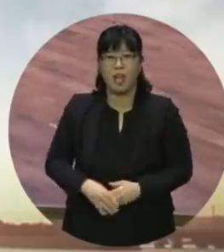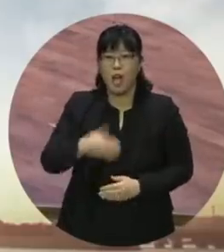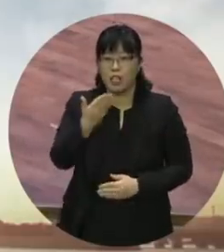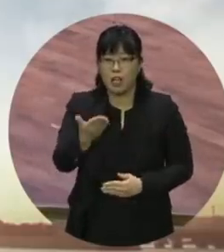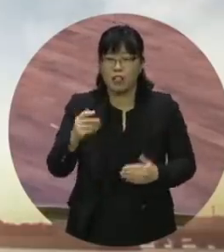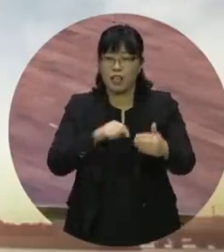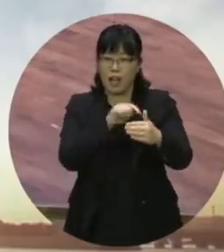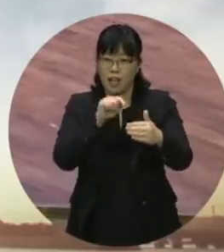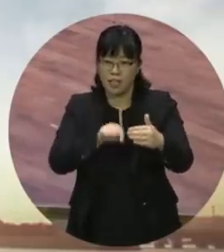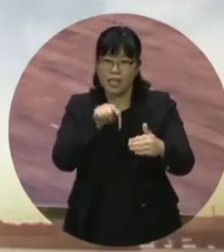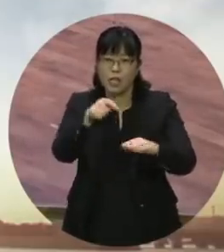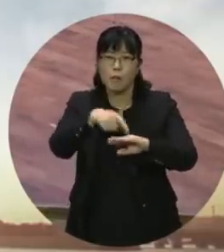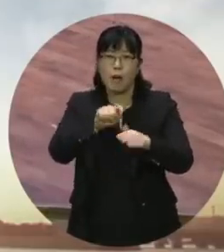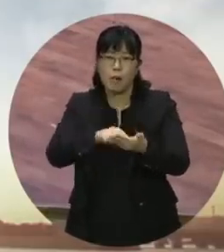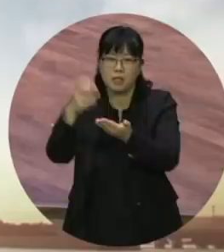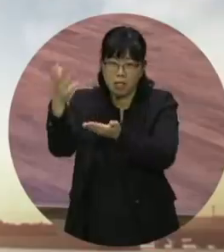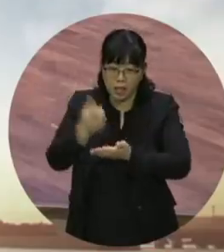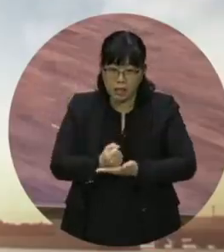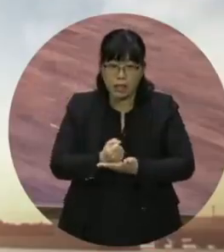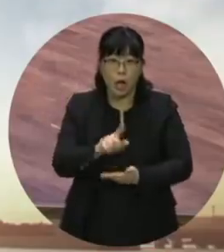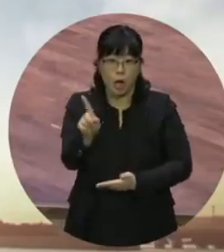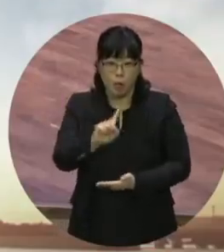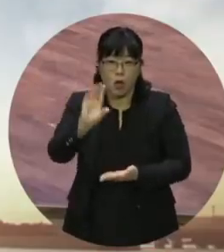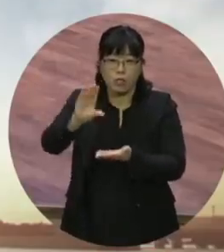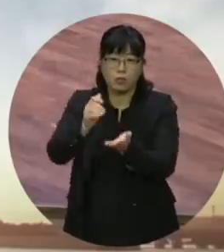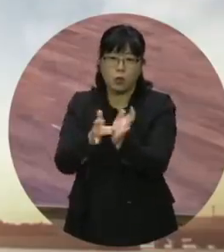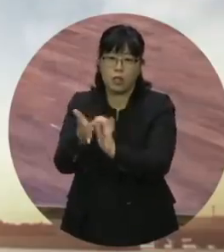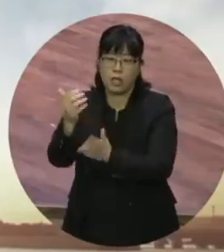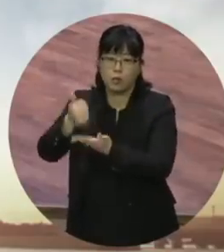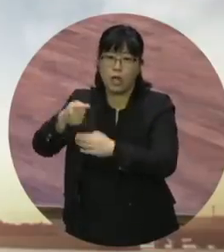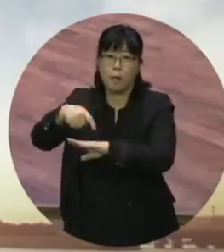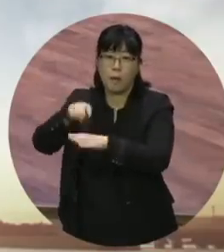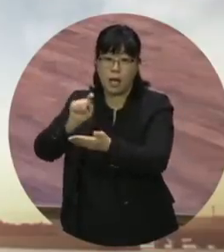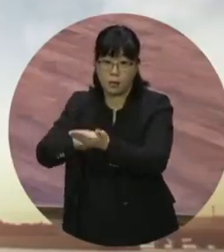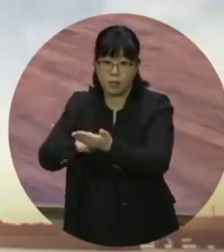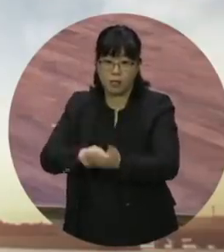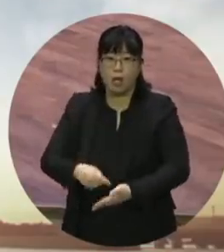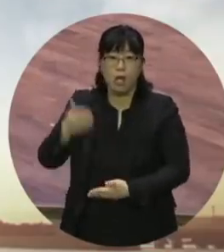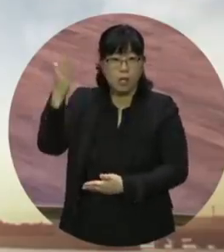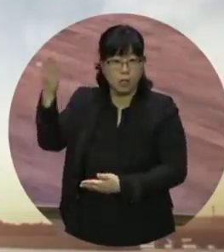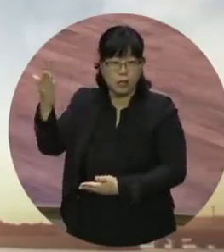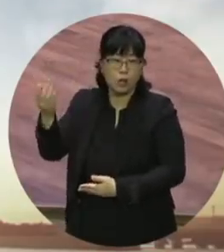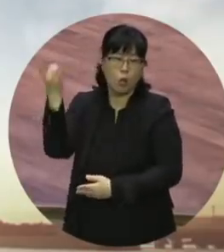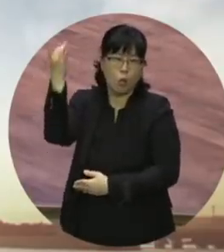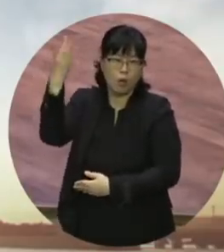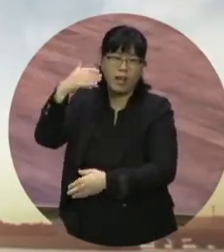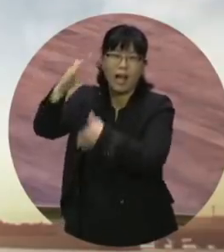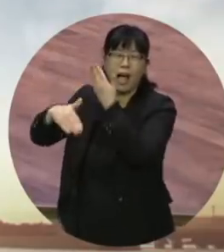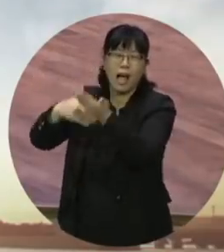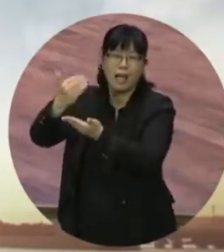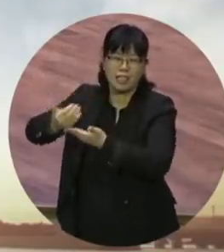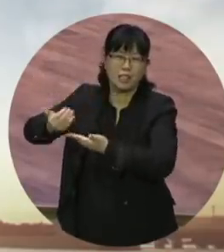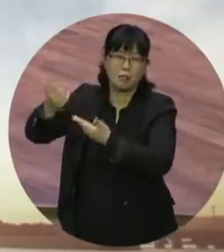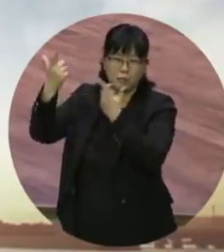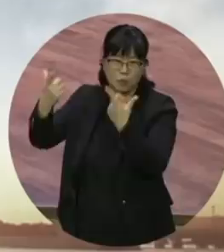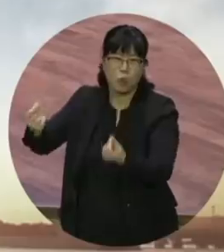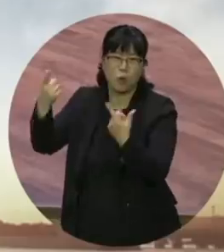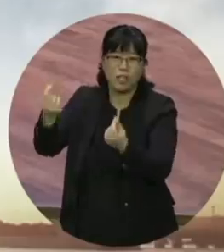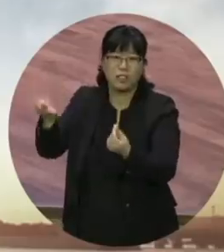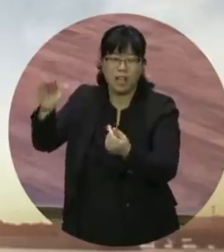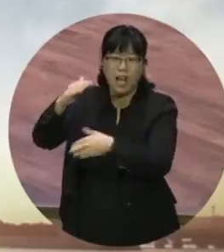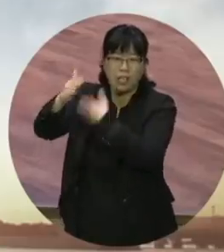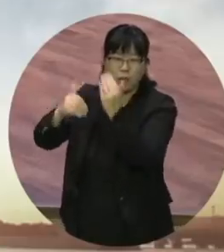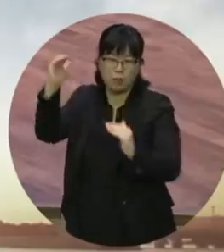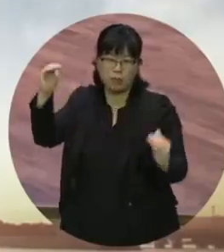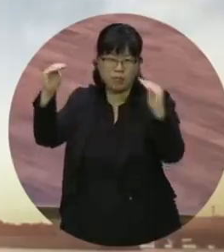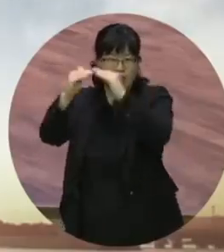너희 안에 이 마음 품으라. 곧 그리스도 예수의 마음이니 그는 근본 하나님의 본체시나